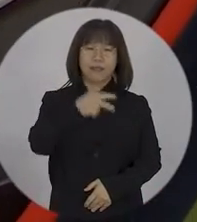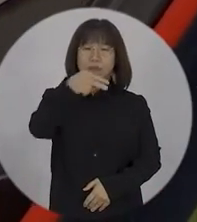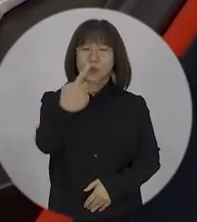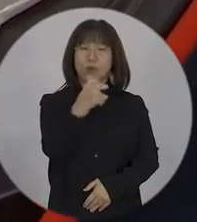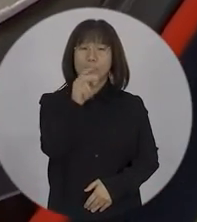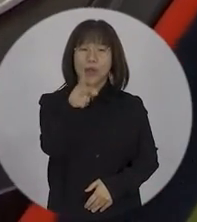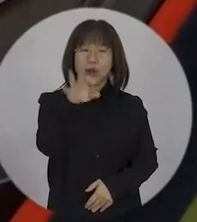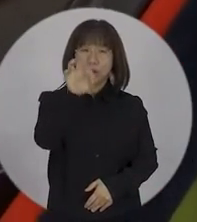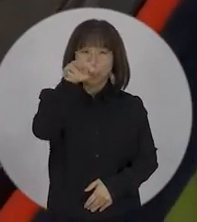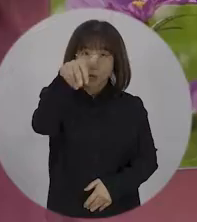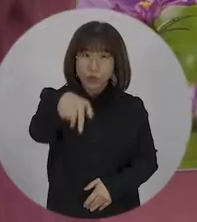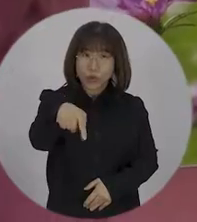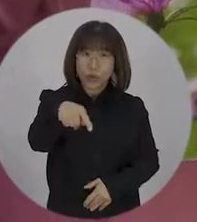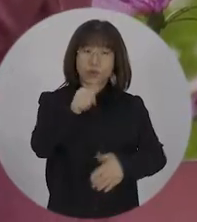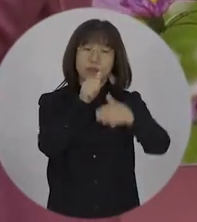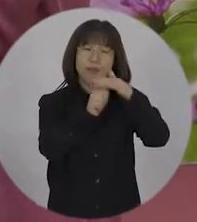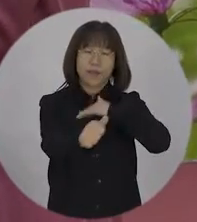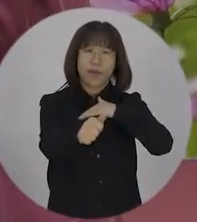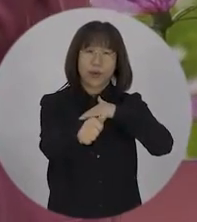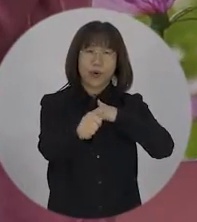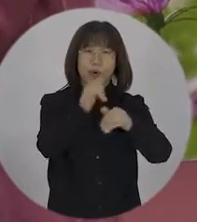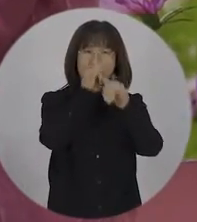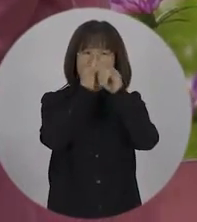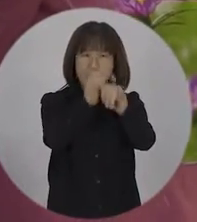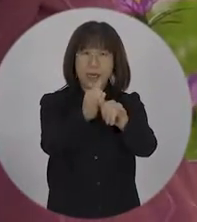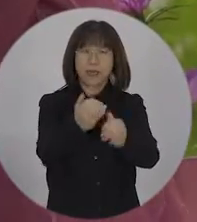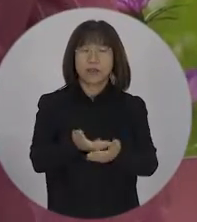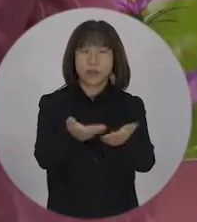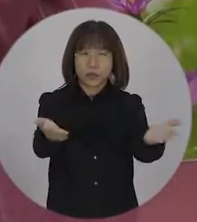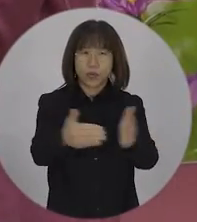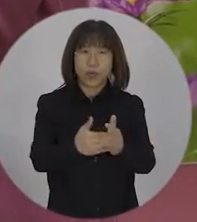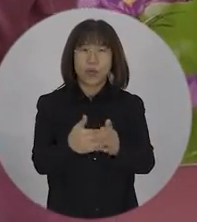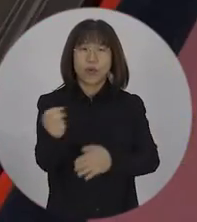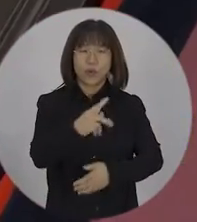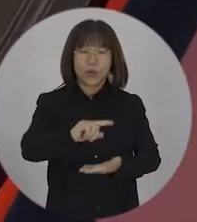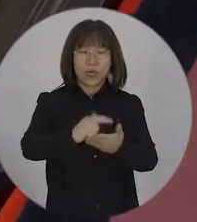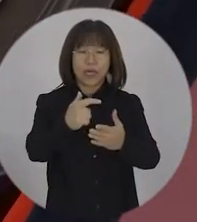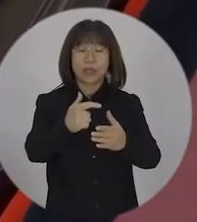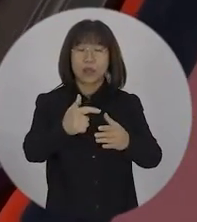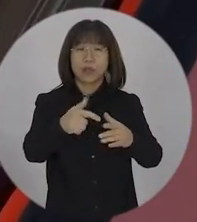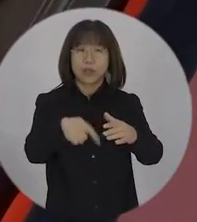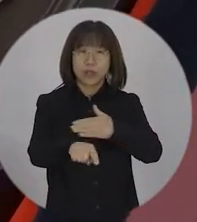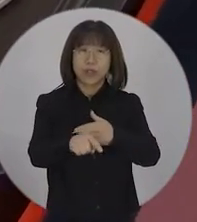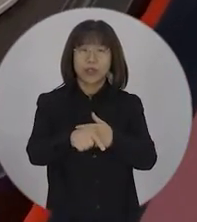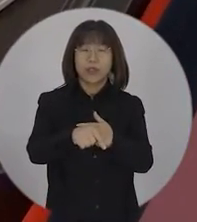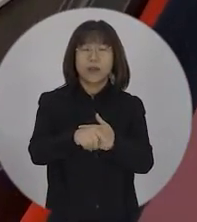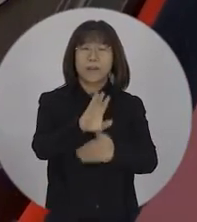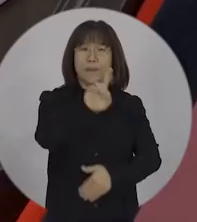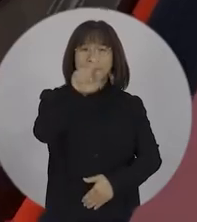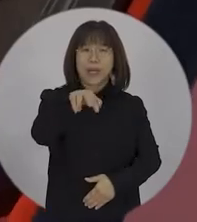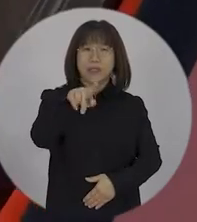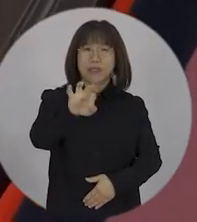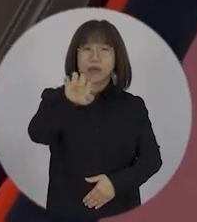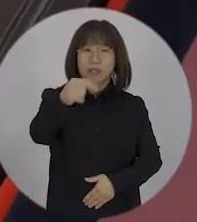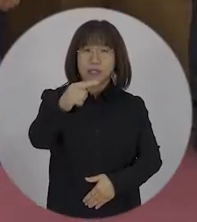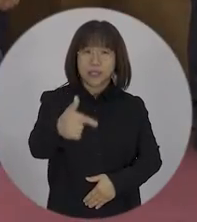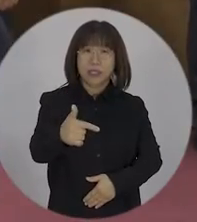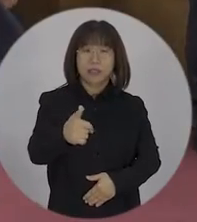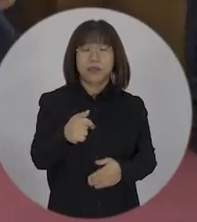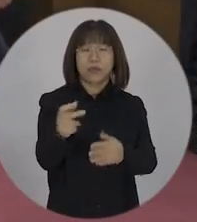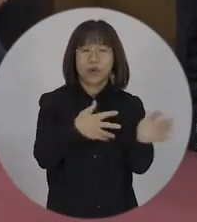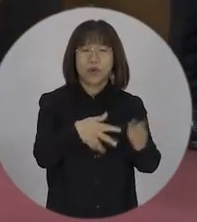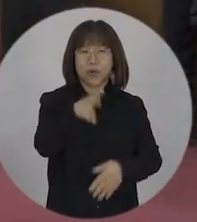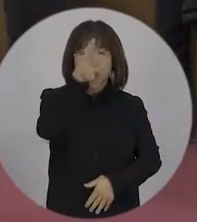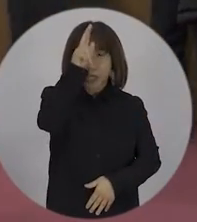대표이사가 대상을 수정했습니다 또 공공부문 상에는 강서구청 지역경제과 박성근 주무관과